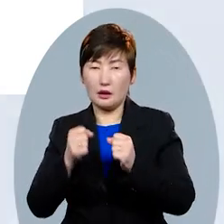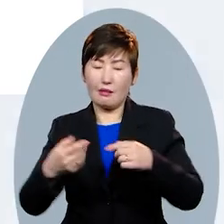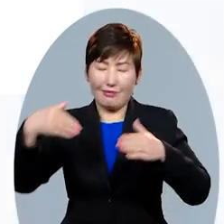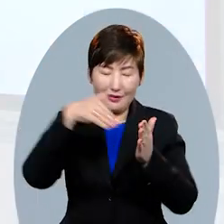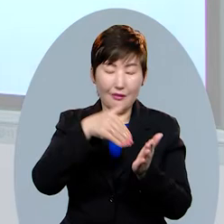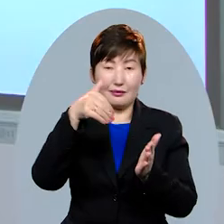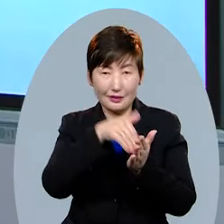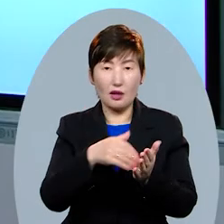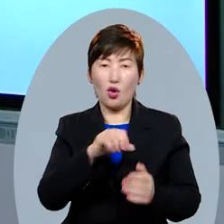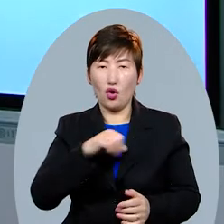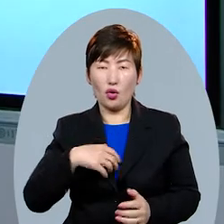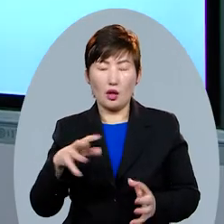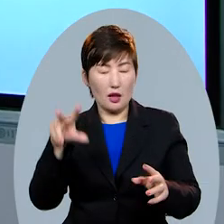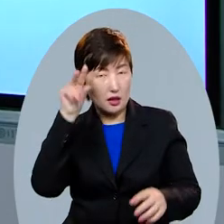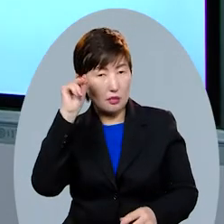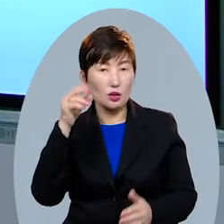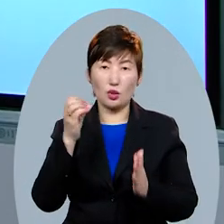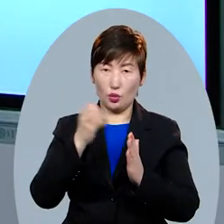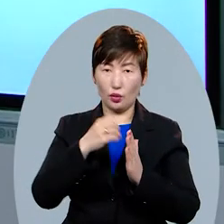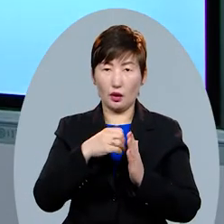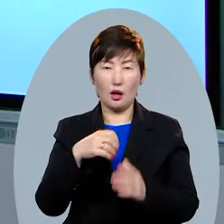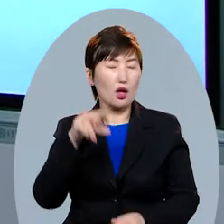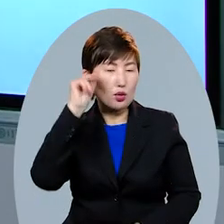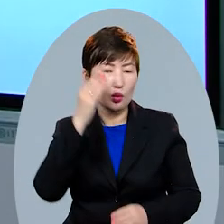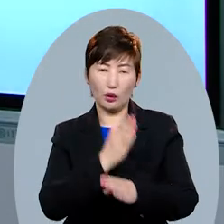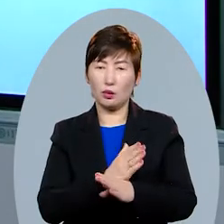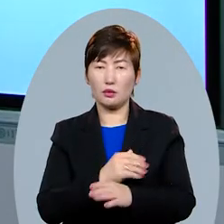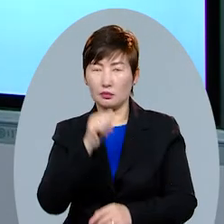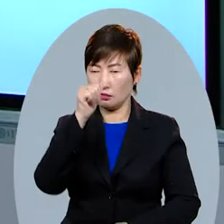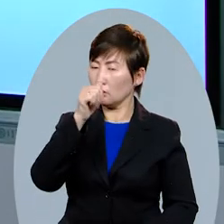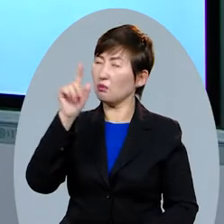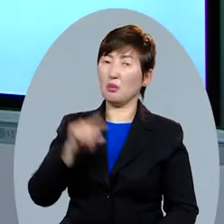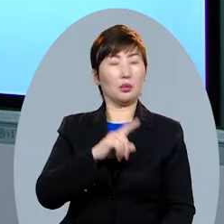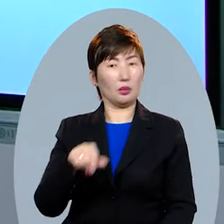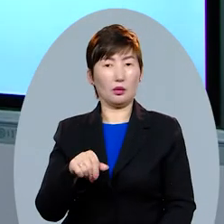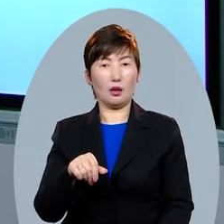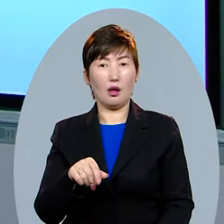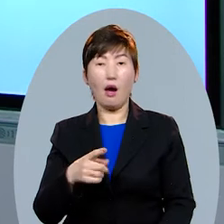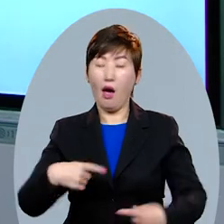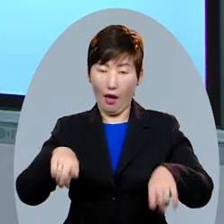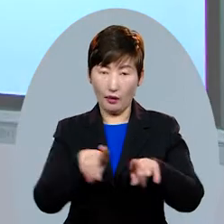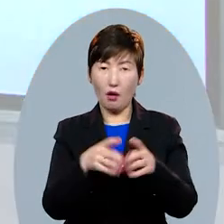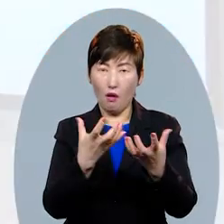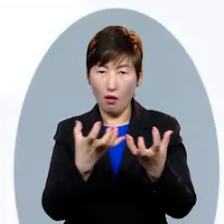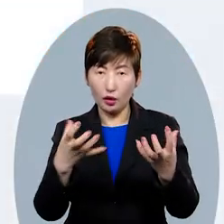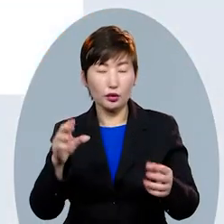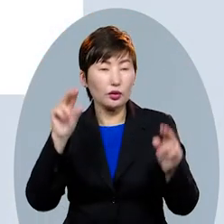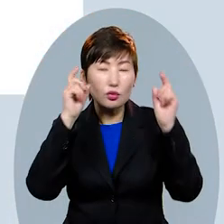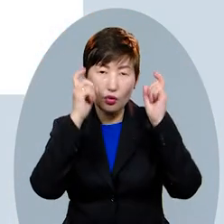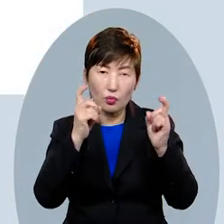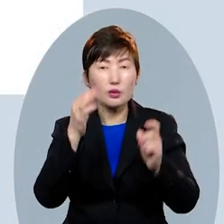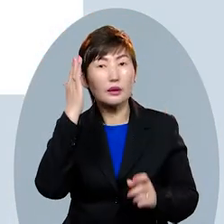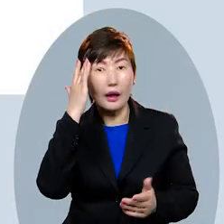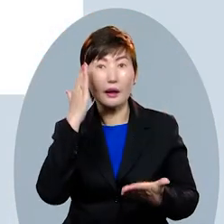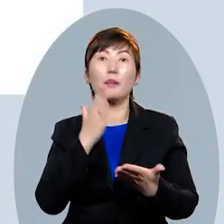дахин давтаж өөрийн болгож байх, би сурчглаа хэмээн бардагдгүй байх гих мэдчлэнгээр хүүхдүүдэд